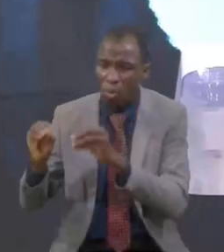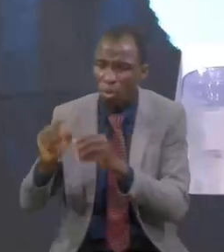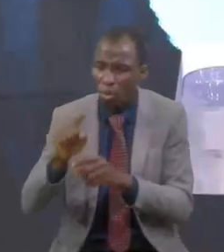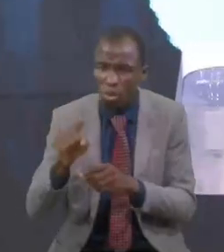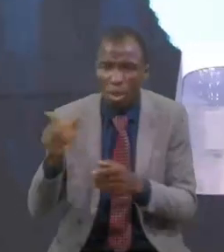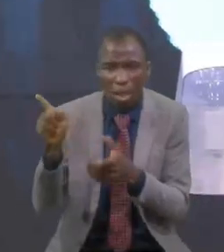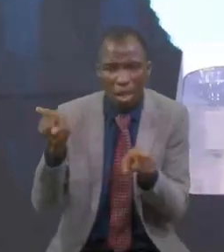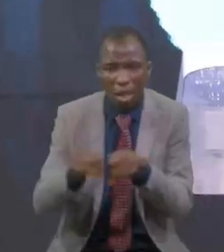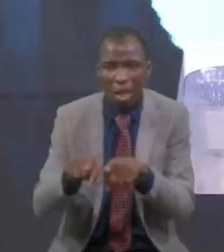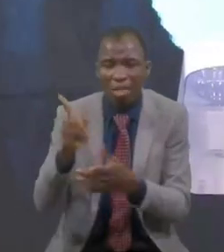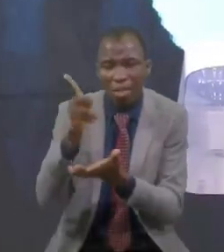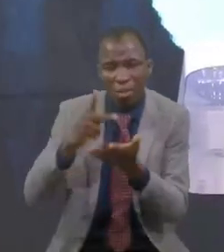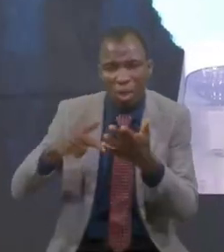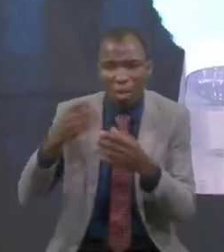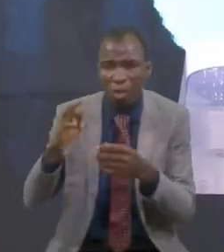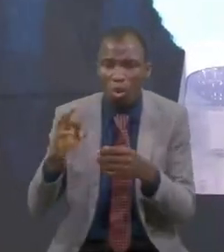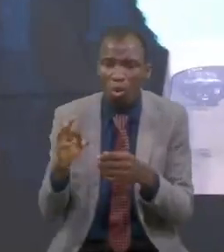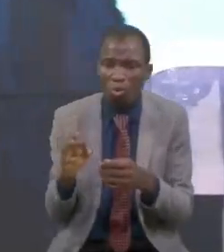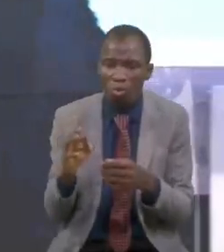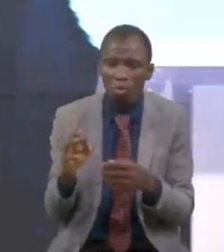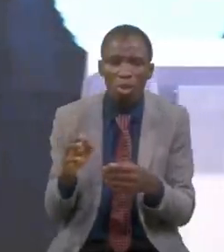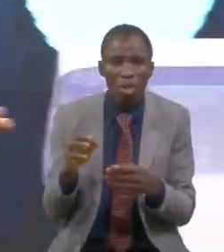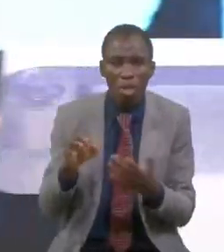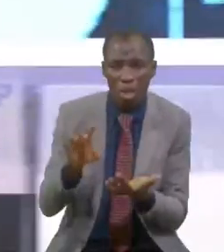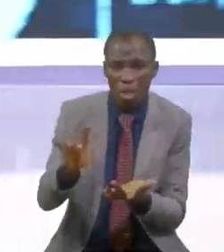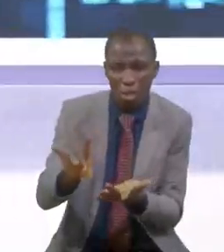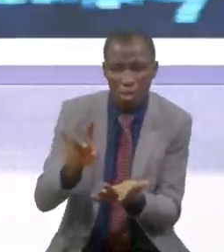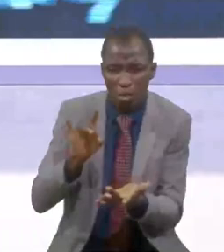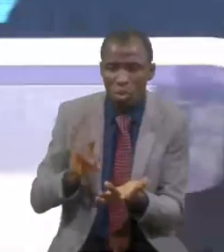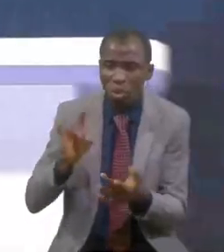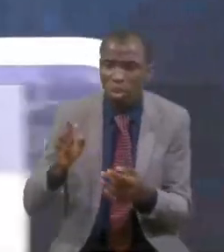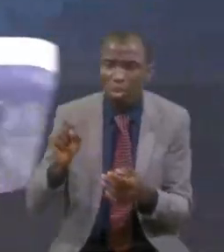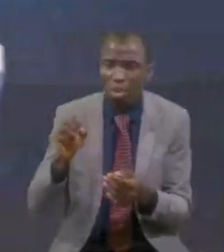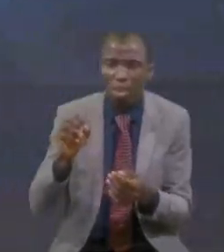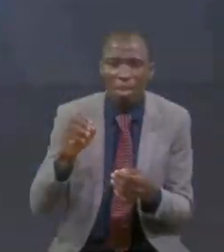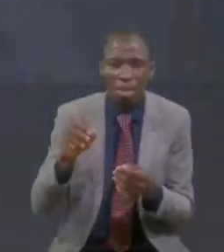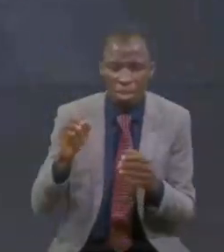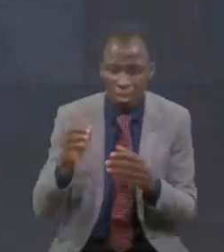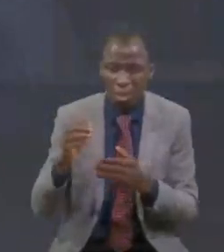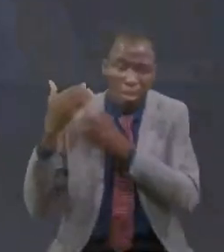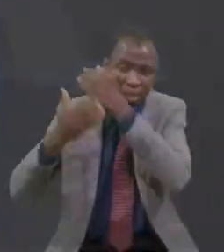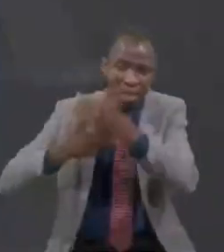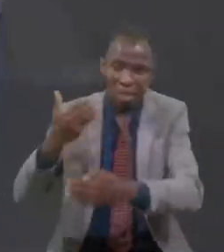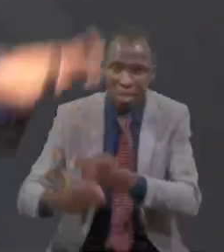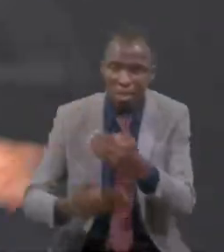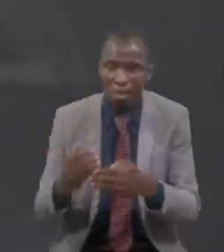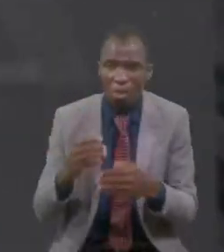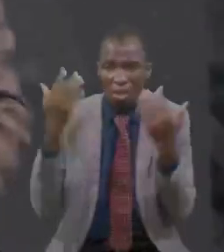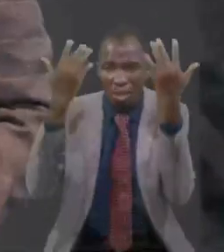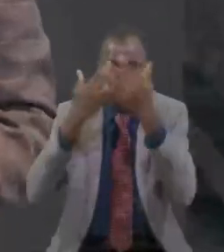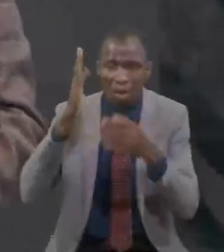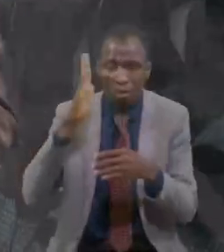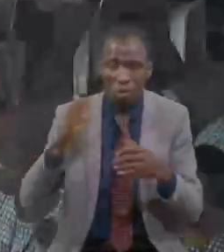maintenant comme faisant partie de la race élue les ténèbres n'auront plus de